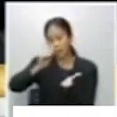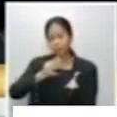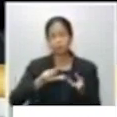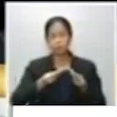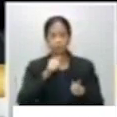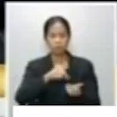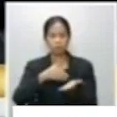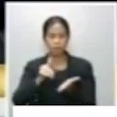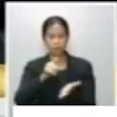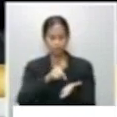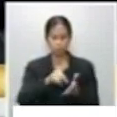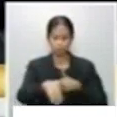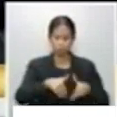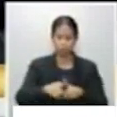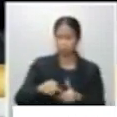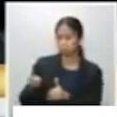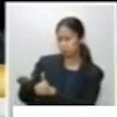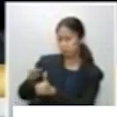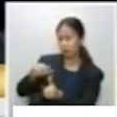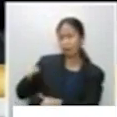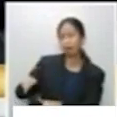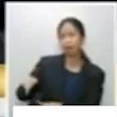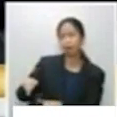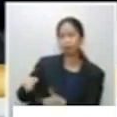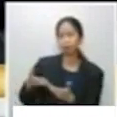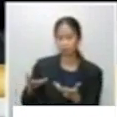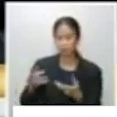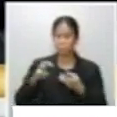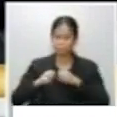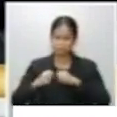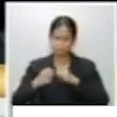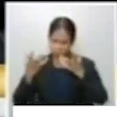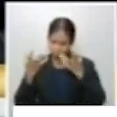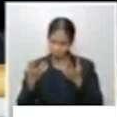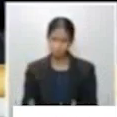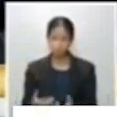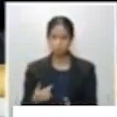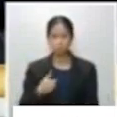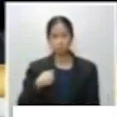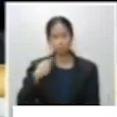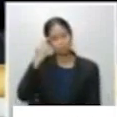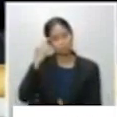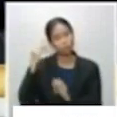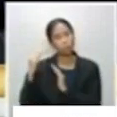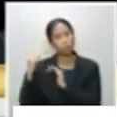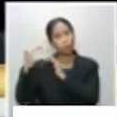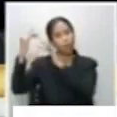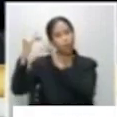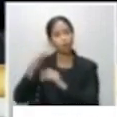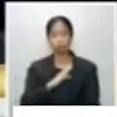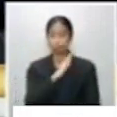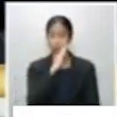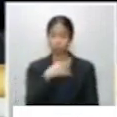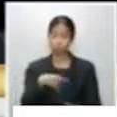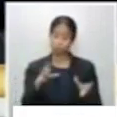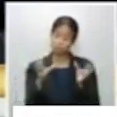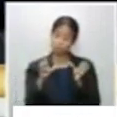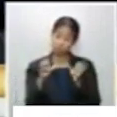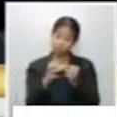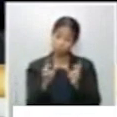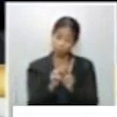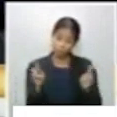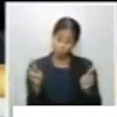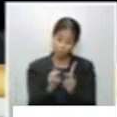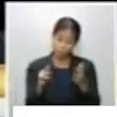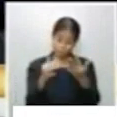าอันนี้เป็นปัญหาใหญ่ปัญหาโลกแตกก็เป็นความหวังว่าถ้าคณะกรรมการชุดนี้เ